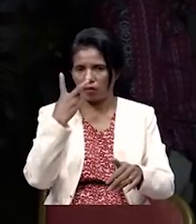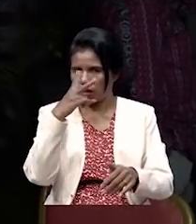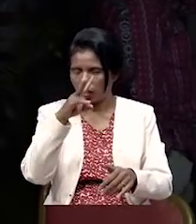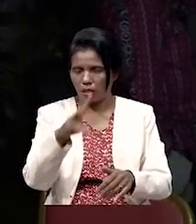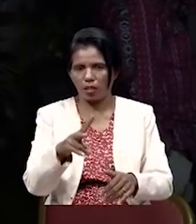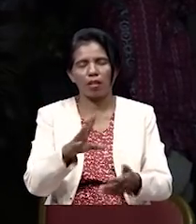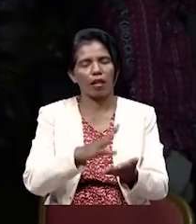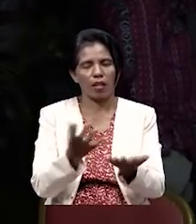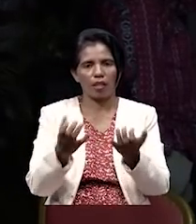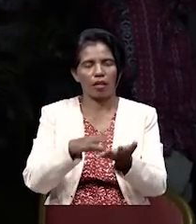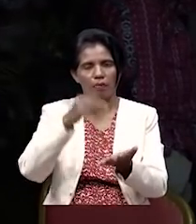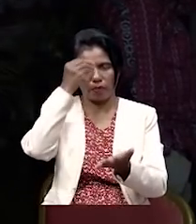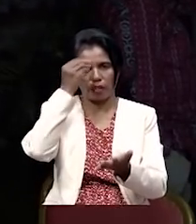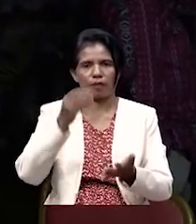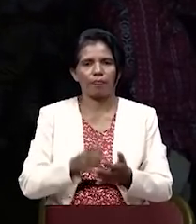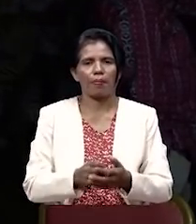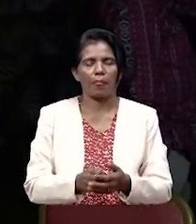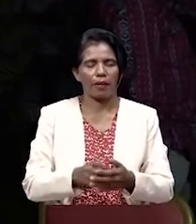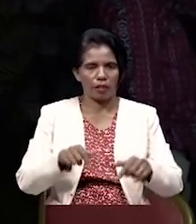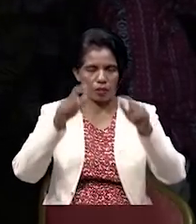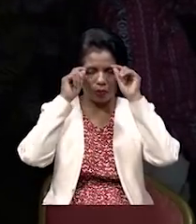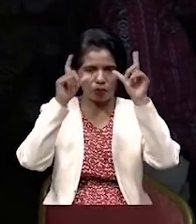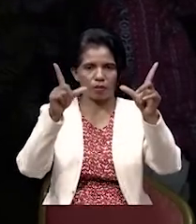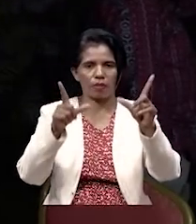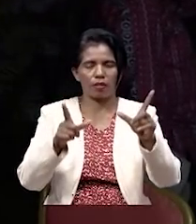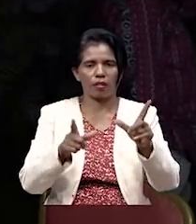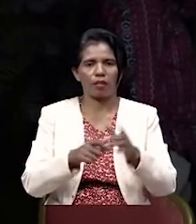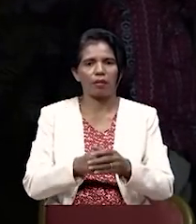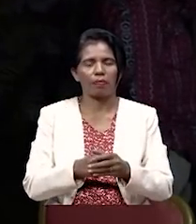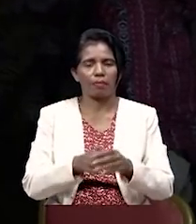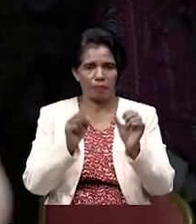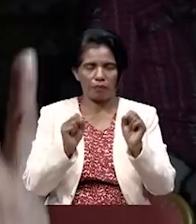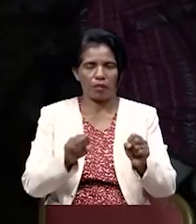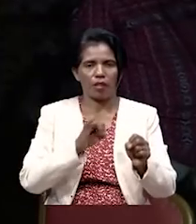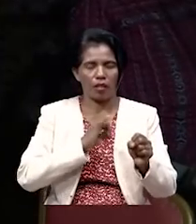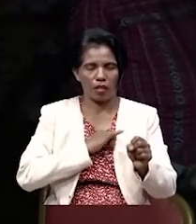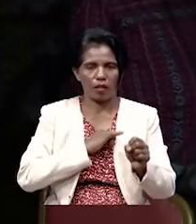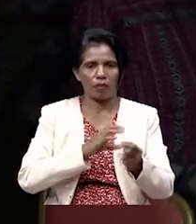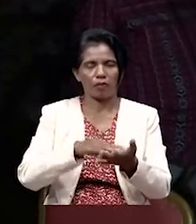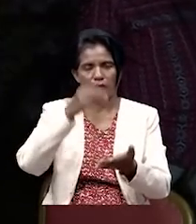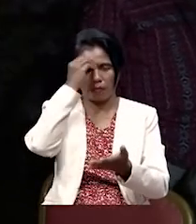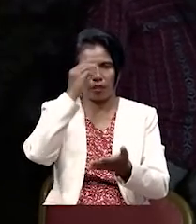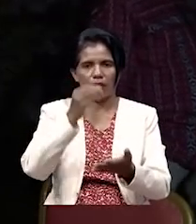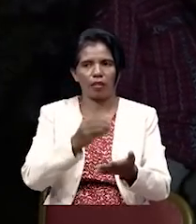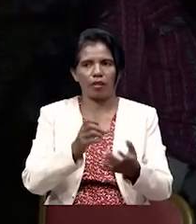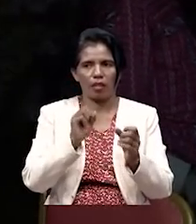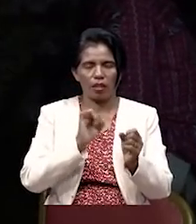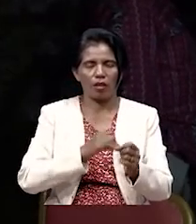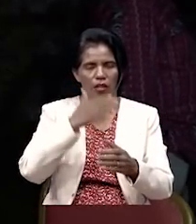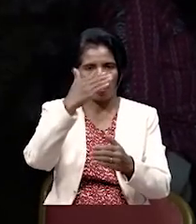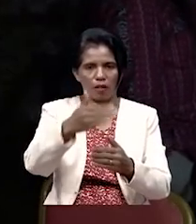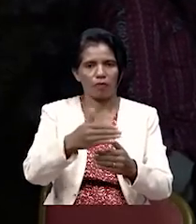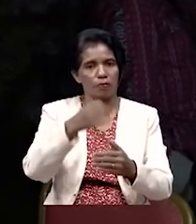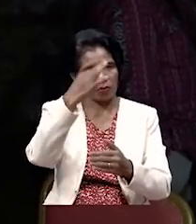ingin belajar. Saya ingin belajar dari Timor-Leste dan mudah-mudahan proses pembelajaran itu yang nantinya